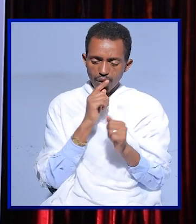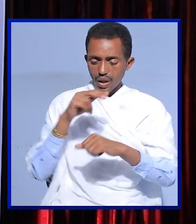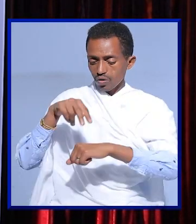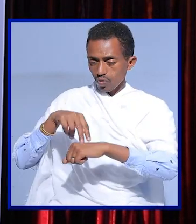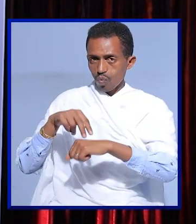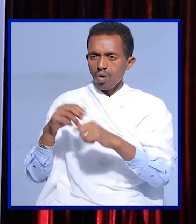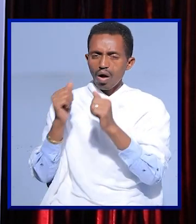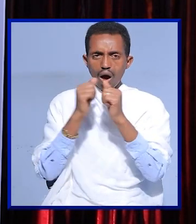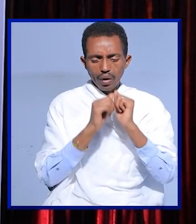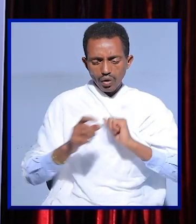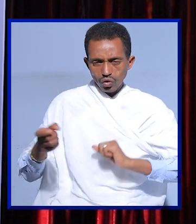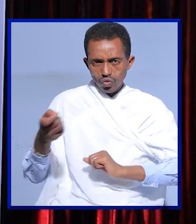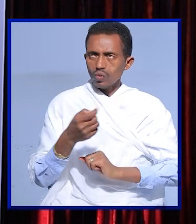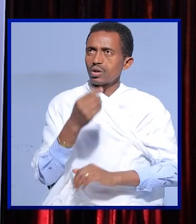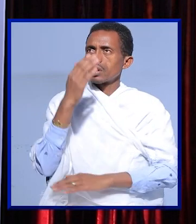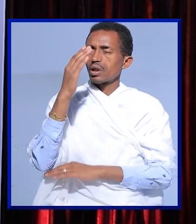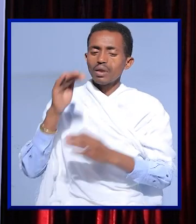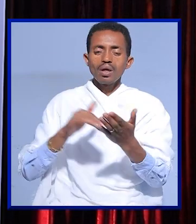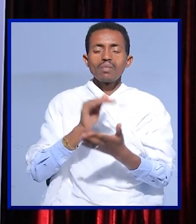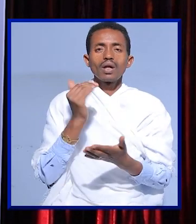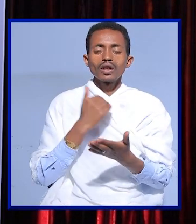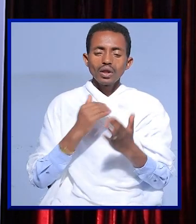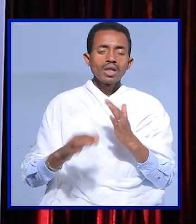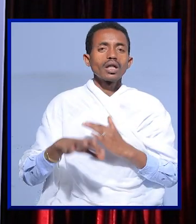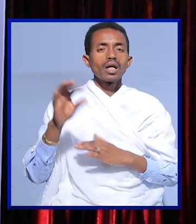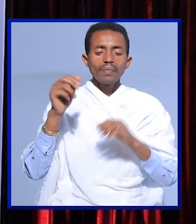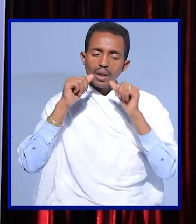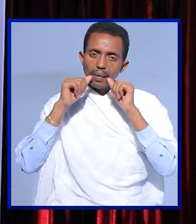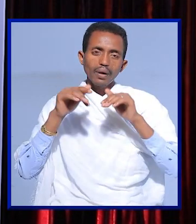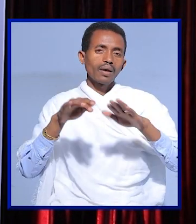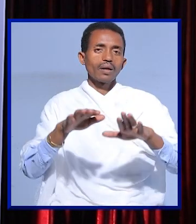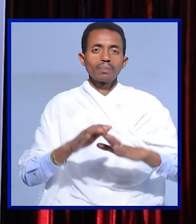ስንቆም አብረን ስንሆን እግዚአብሔር በመካከላችን ይገኛል ይባርከናል።